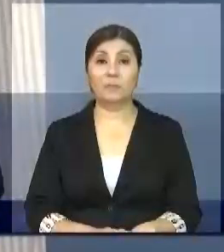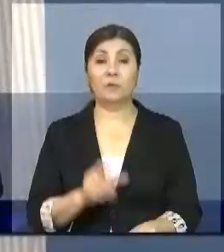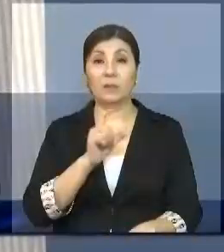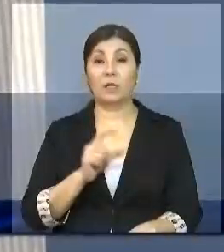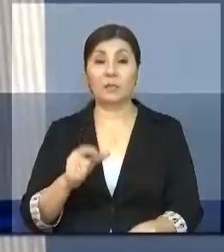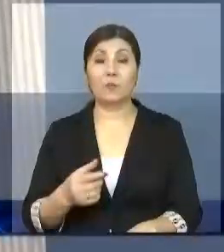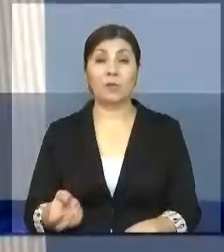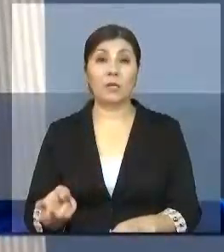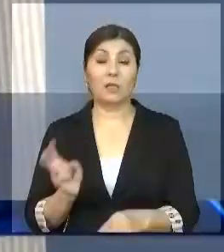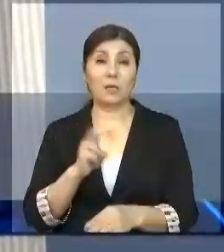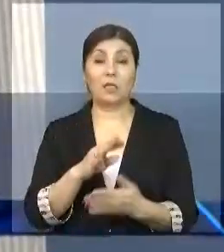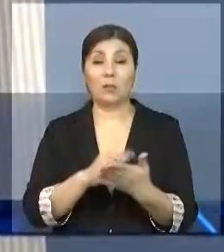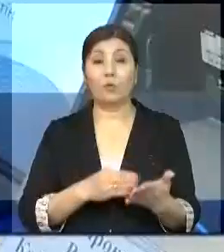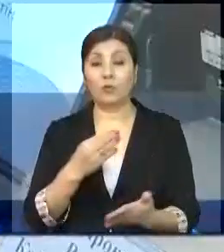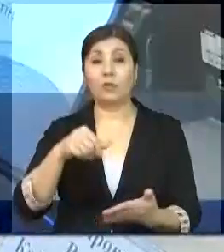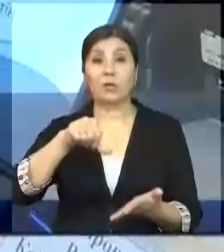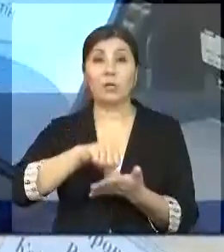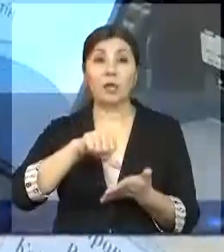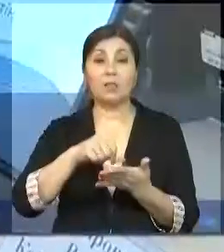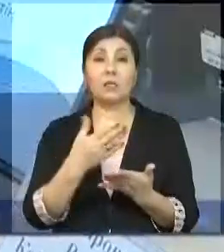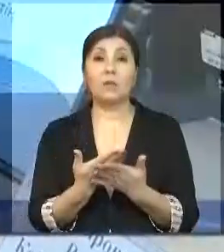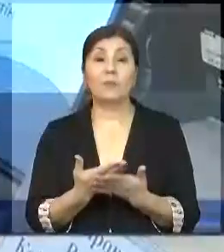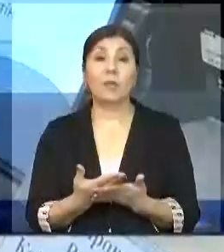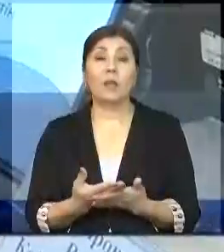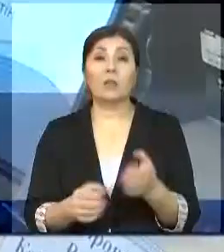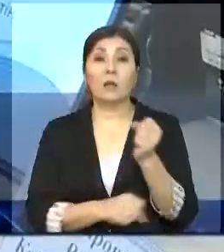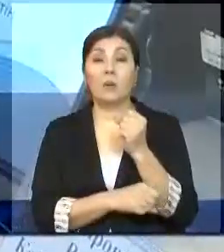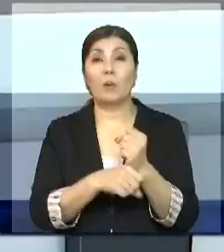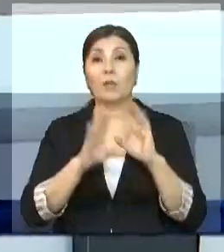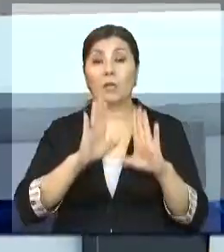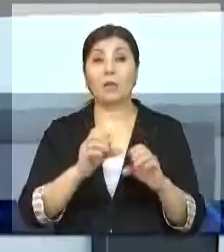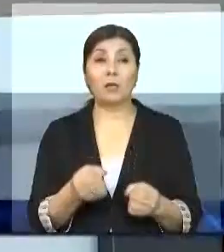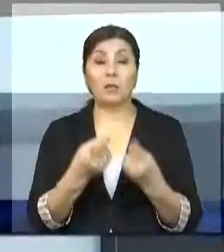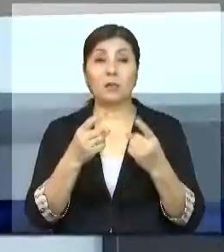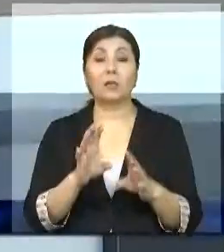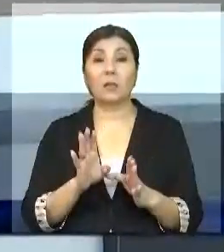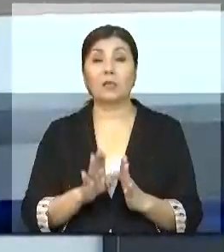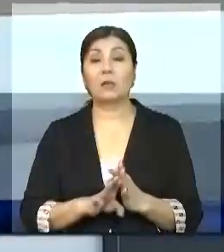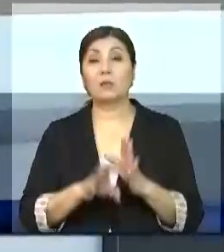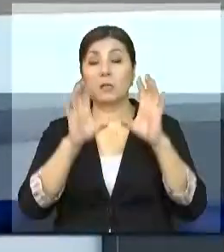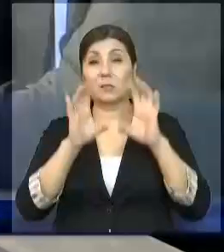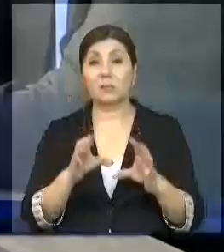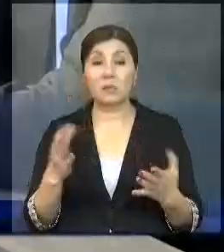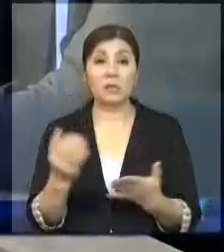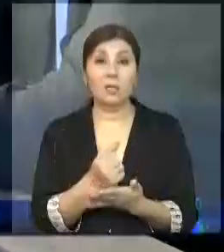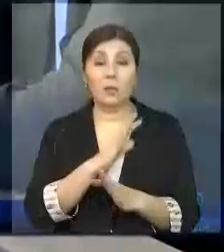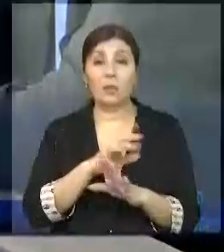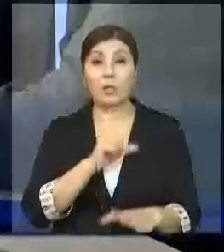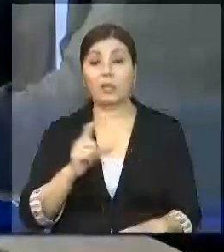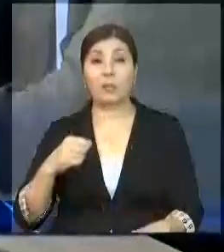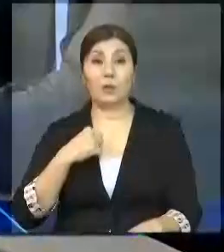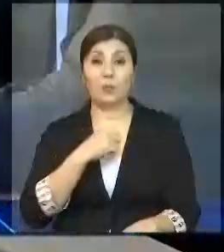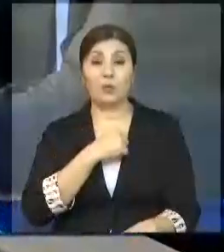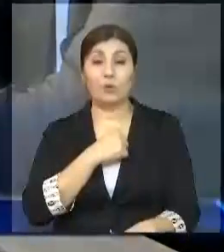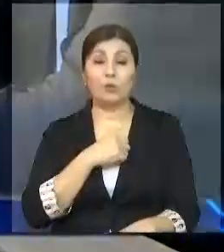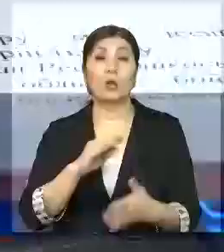азаматтардан келіп түскен өтініштерге де қатысты. Тек департамент мамандары ғана анықтап заңсыздықтың жолын кеспейді. Өз кезегінде азаматтардың өздері